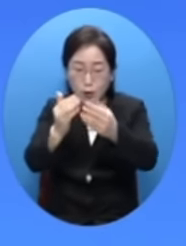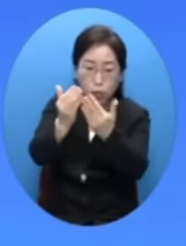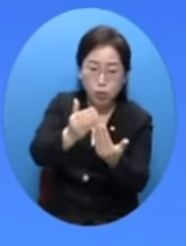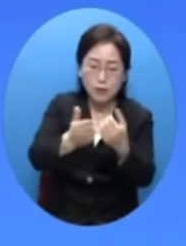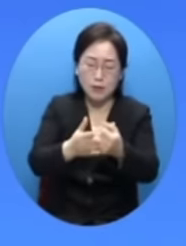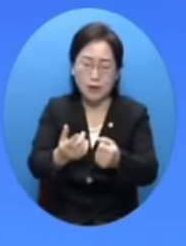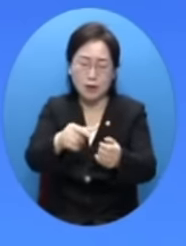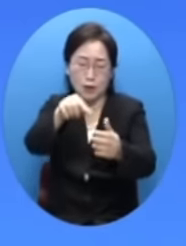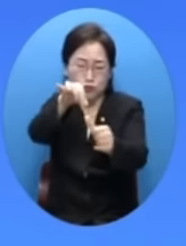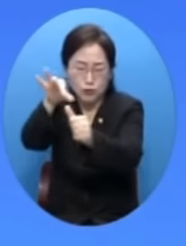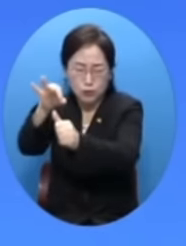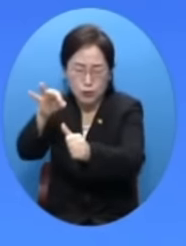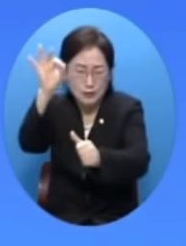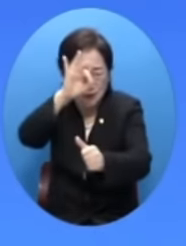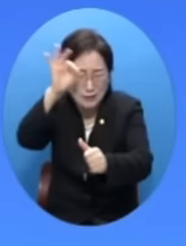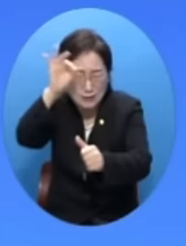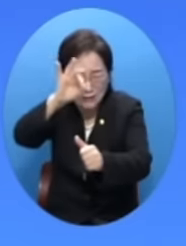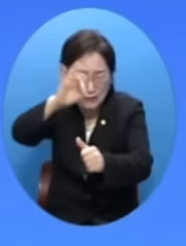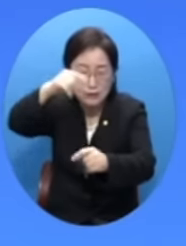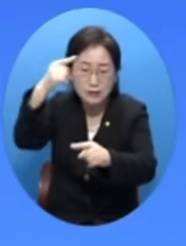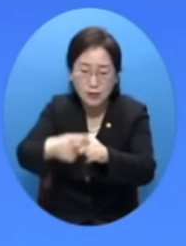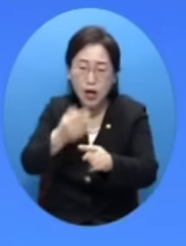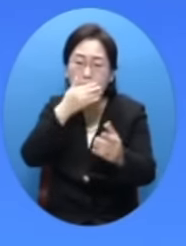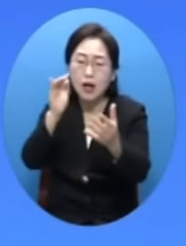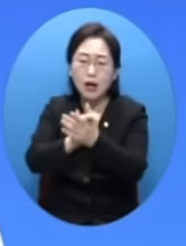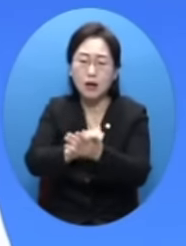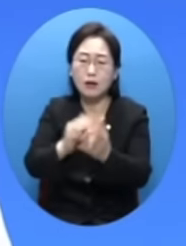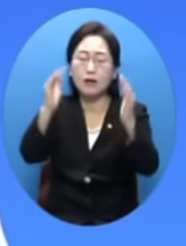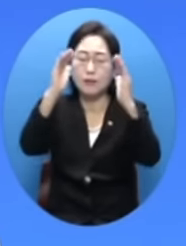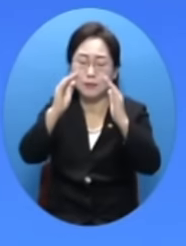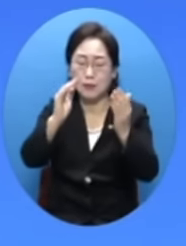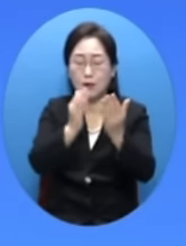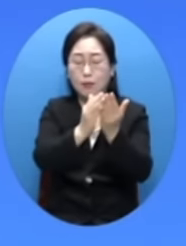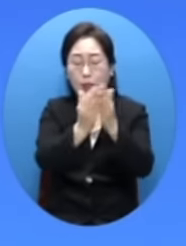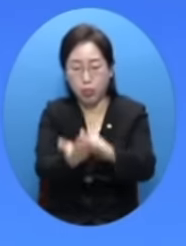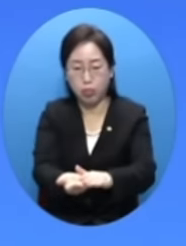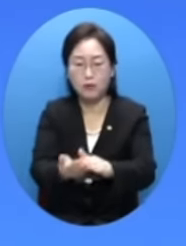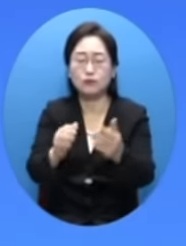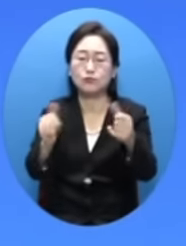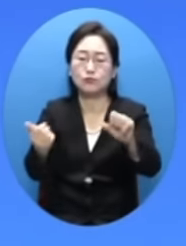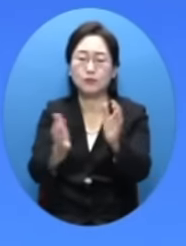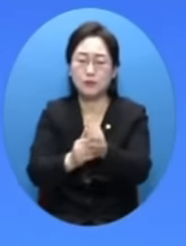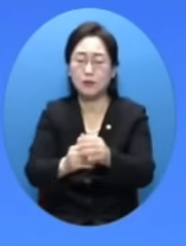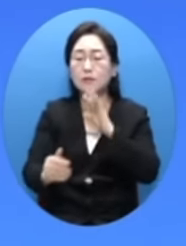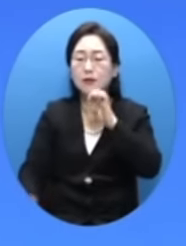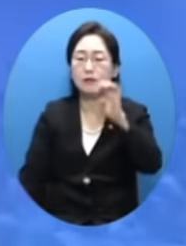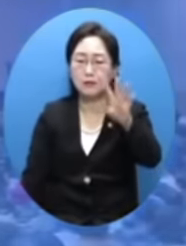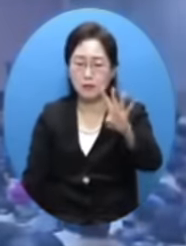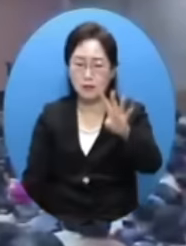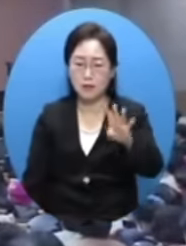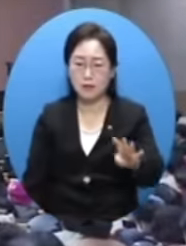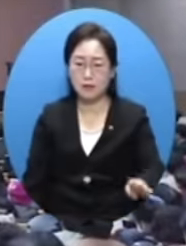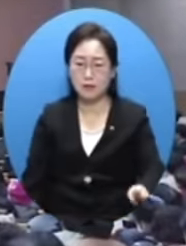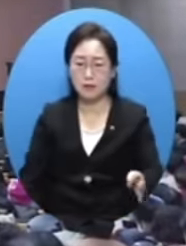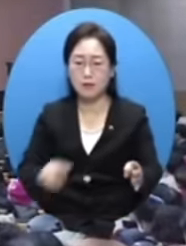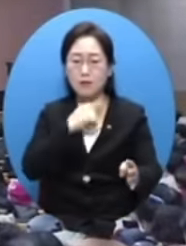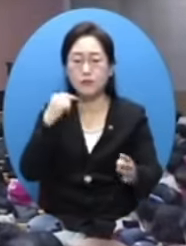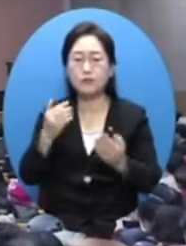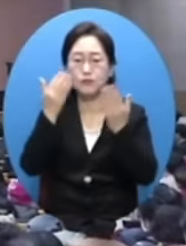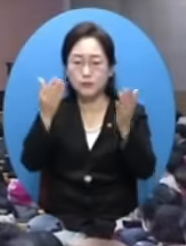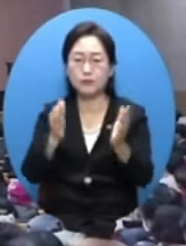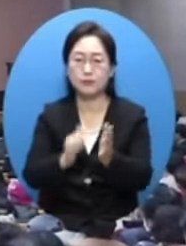학생을 찾다가 같이 배와 함께 침몰해 44살의 나이로 순교합니다.